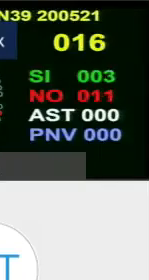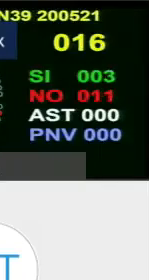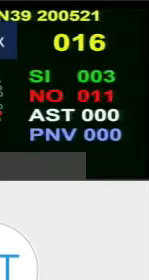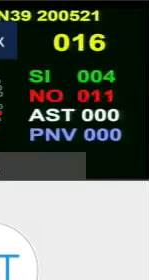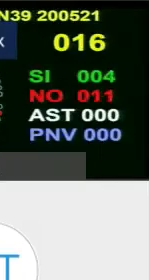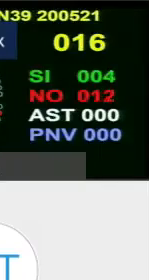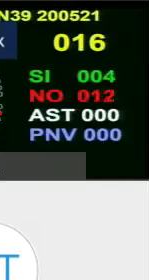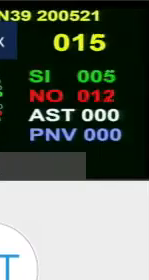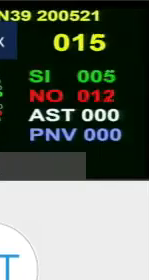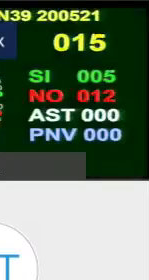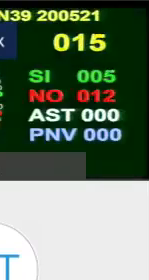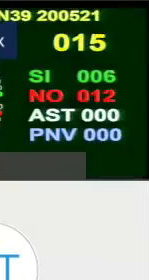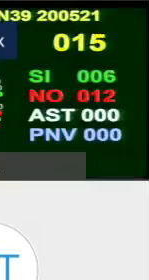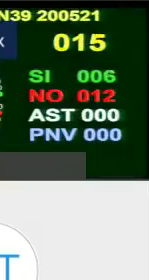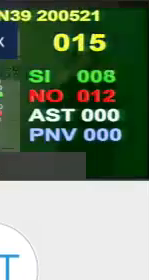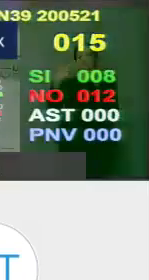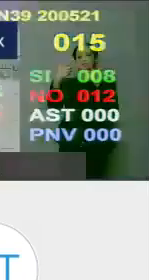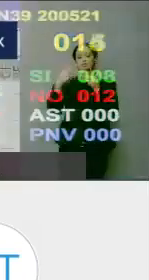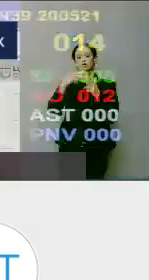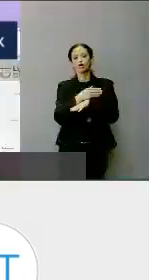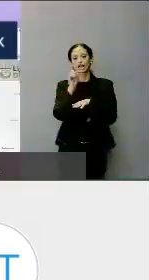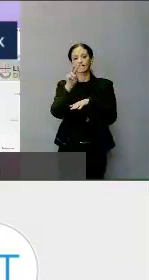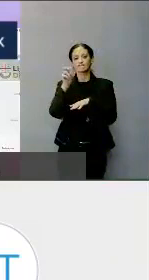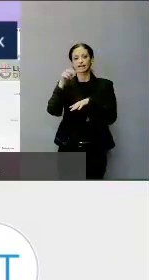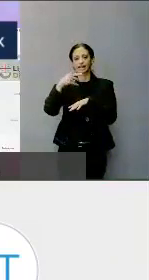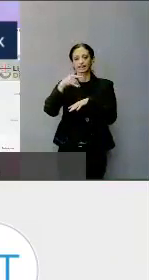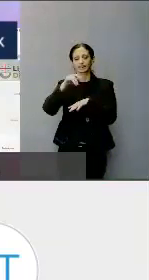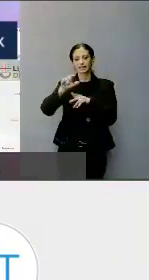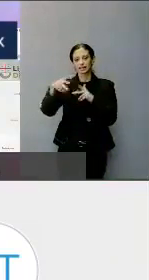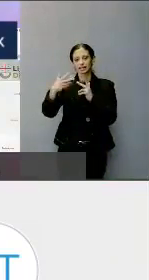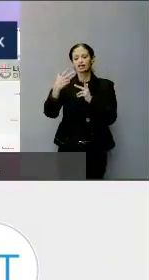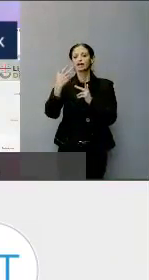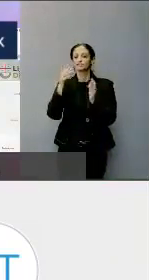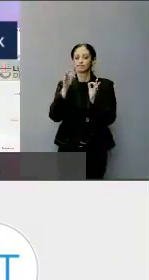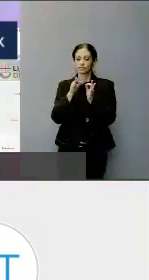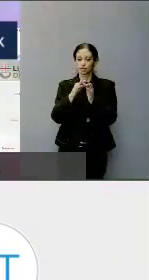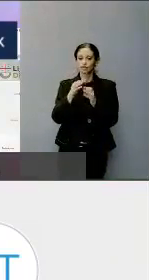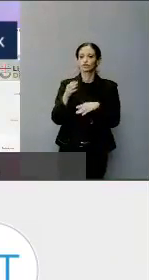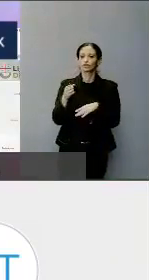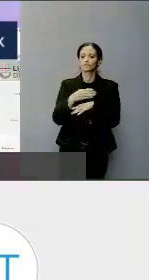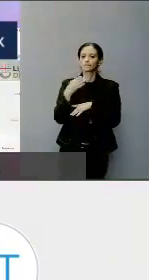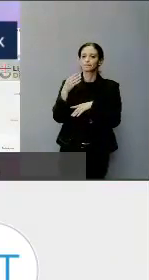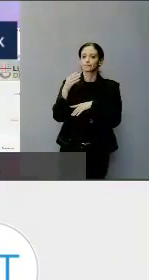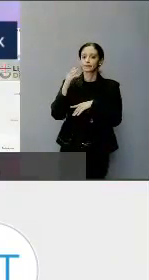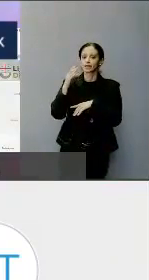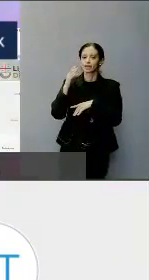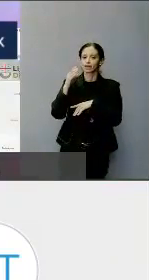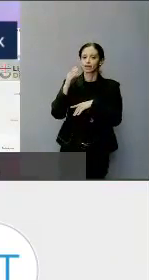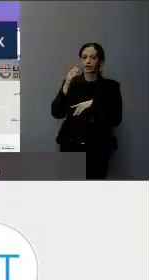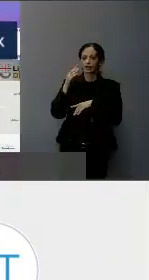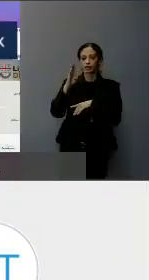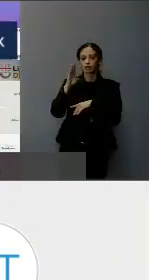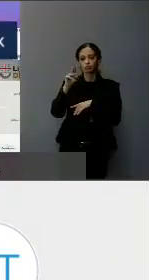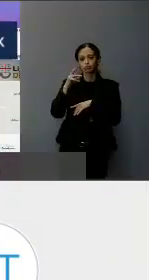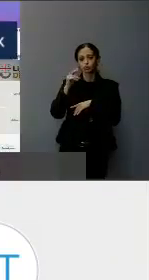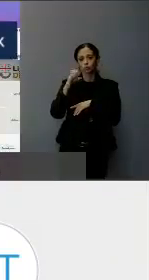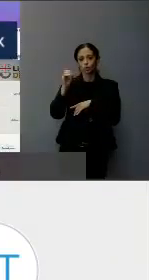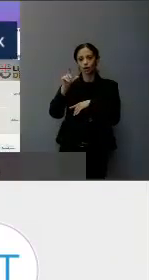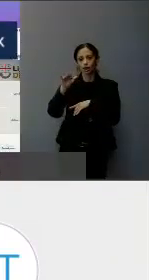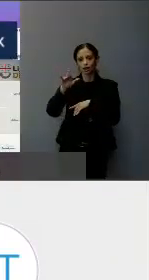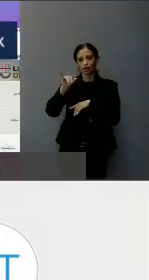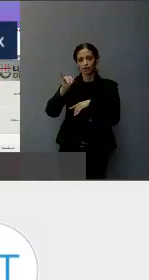da remoto sul 24 consigliere avvenente parere favorevole considerare niente consigliera bruccoleri